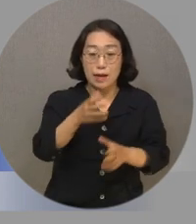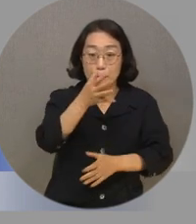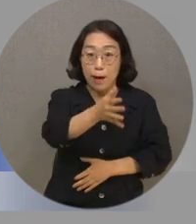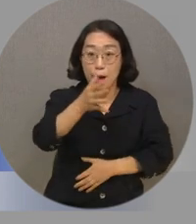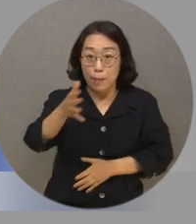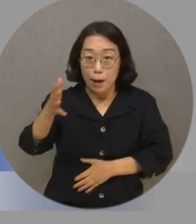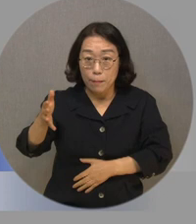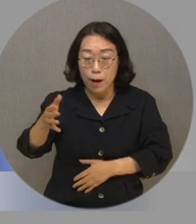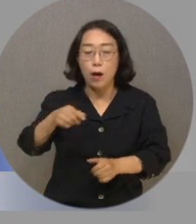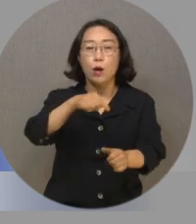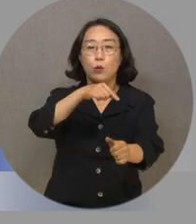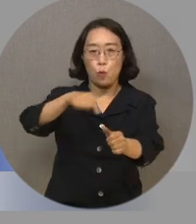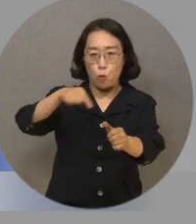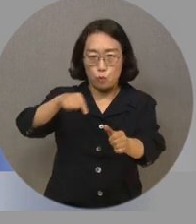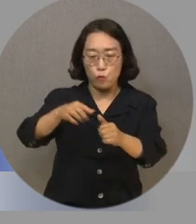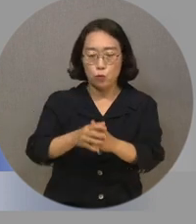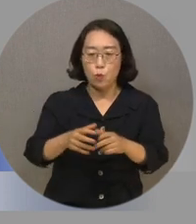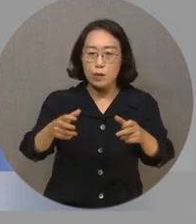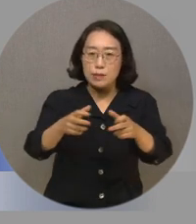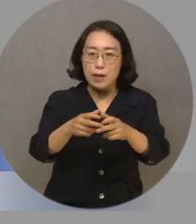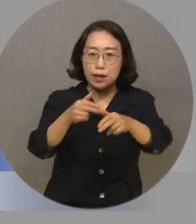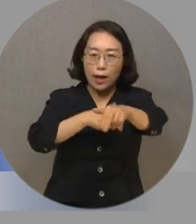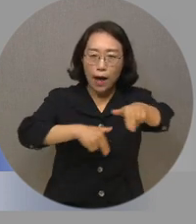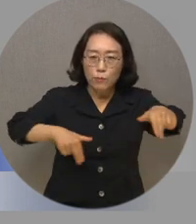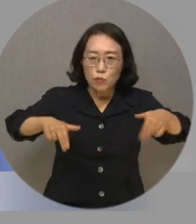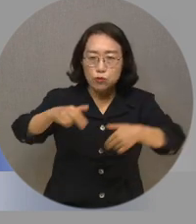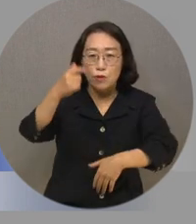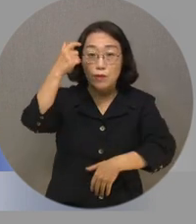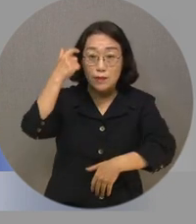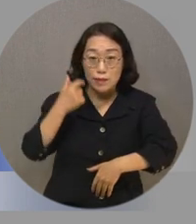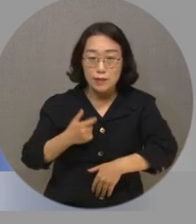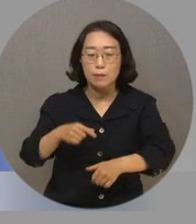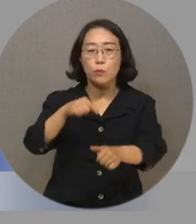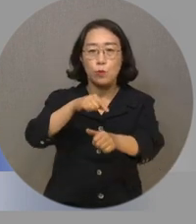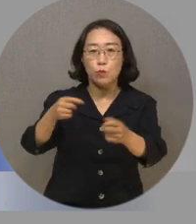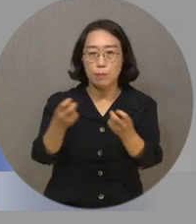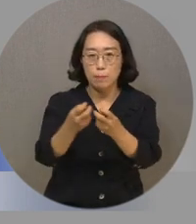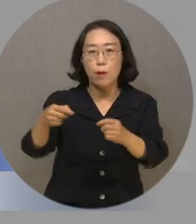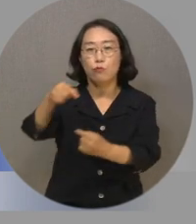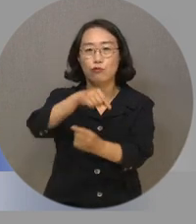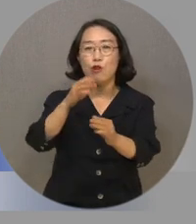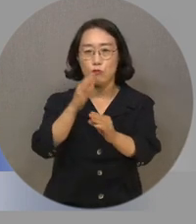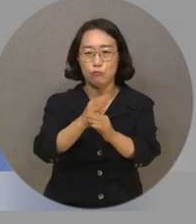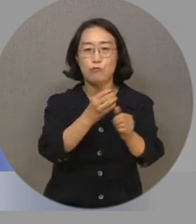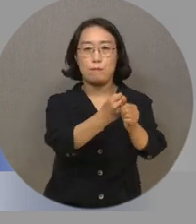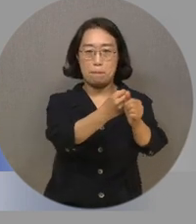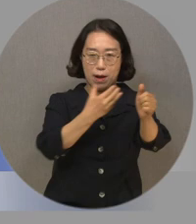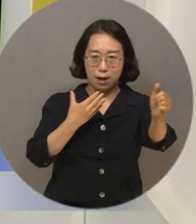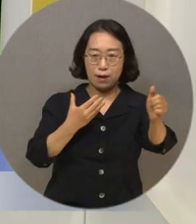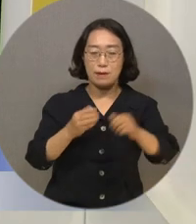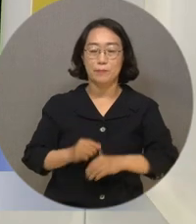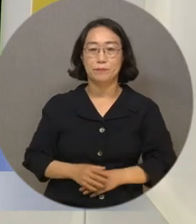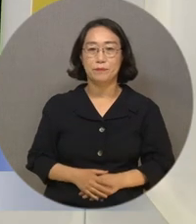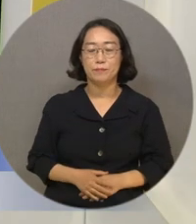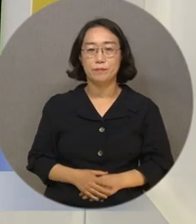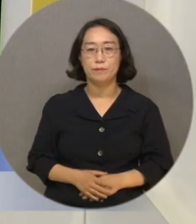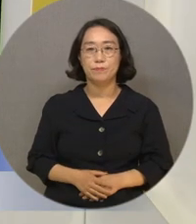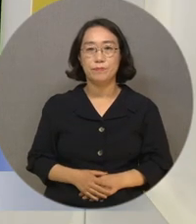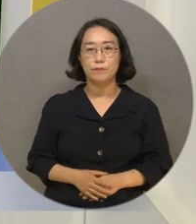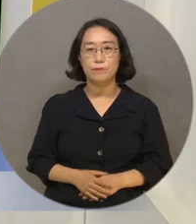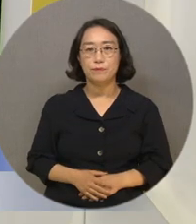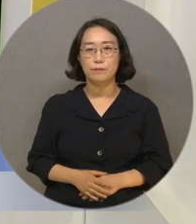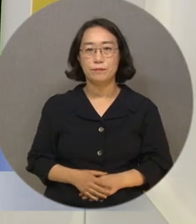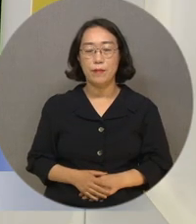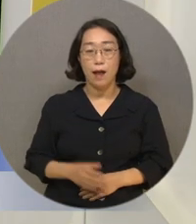특성에 대한 전문교육과 장애 감수성 교육방안 등을 마련해 운영 중이라고 말했습니다 다음